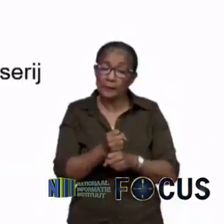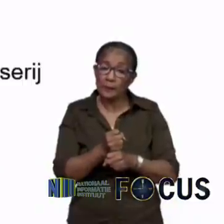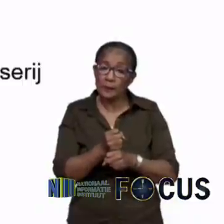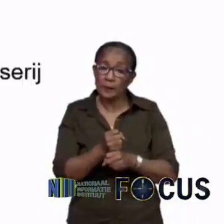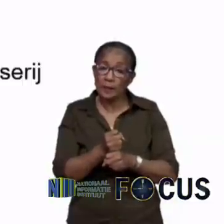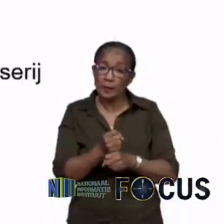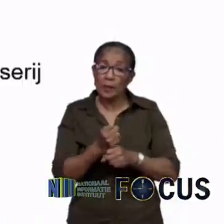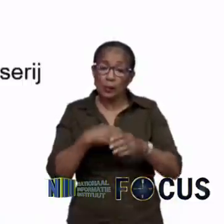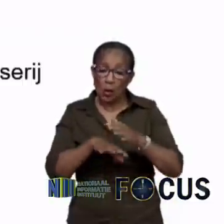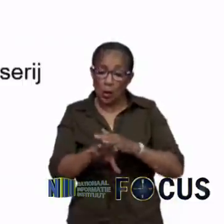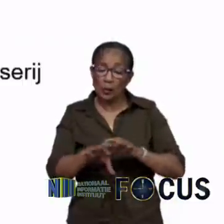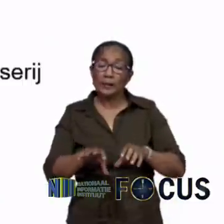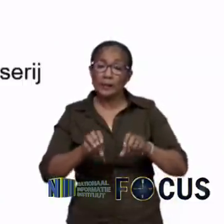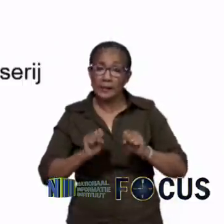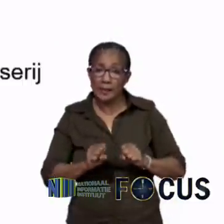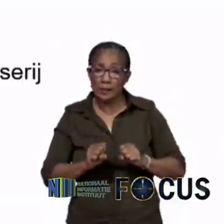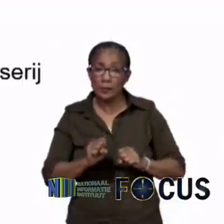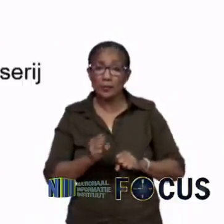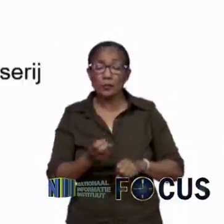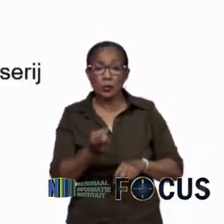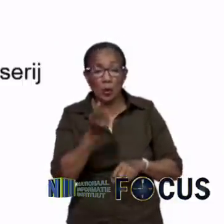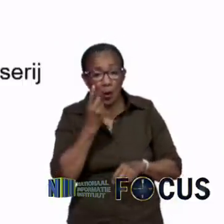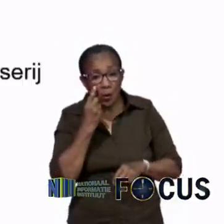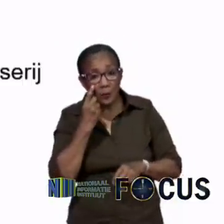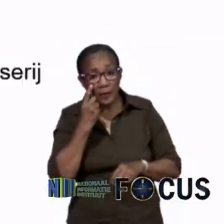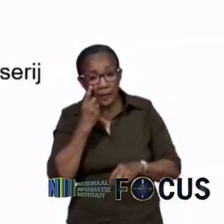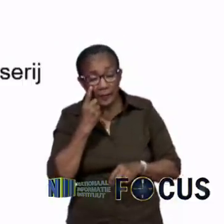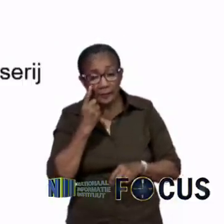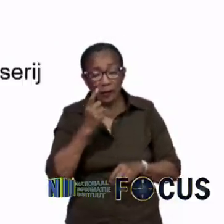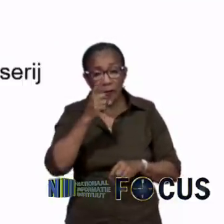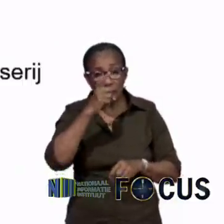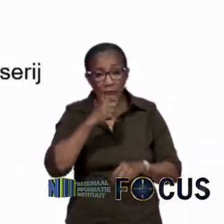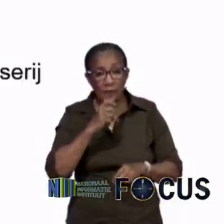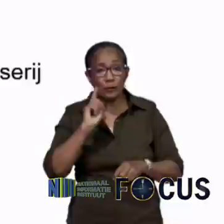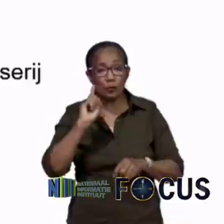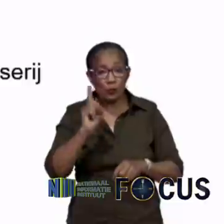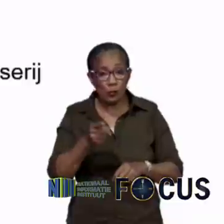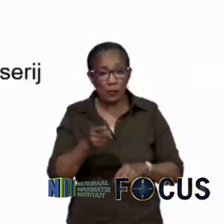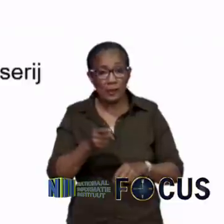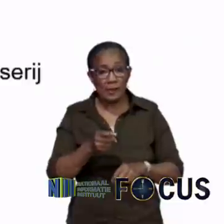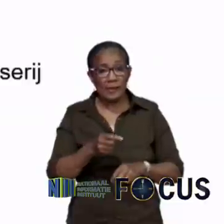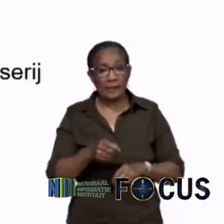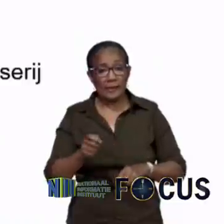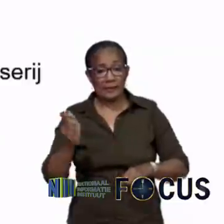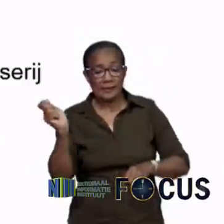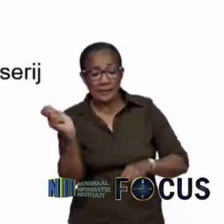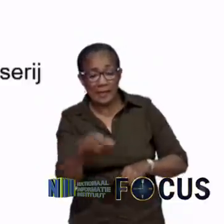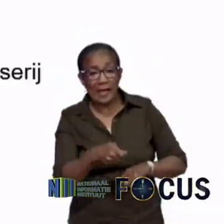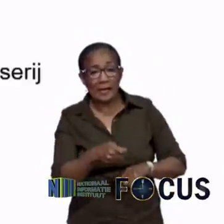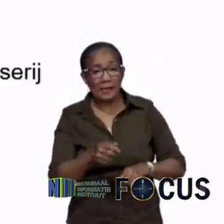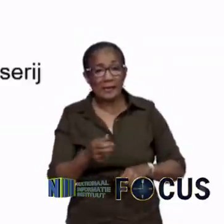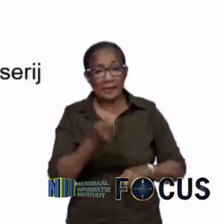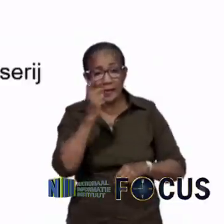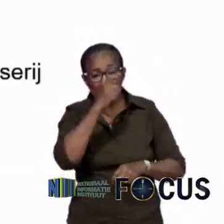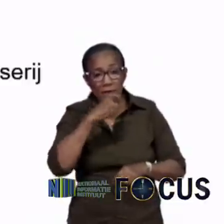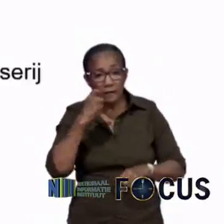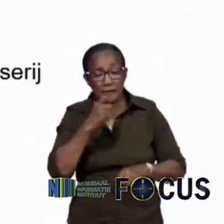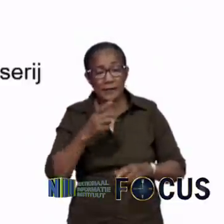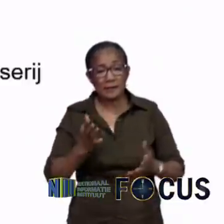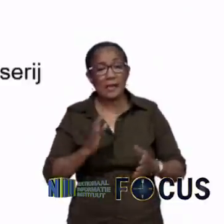moes luku de meti, tak te amus gona slagerij, ala sanda die kan godoro